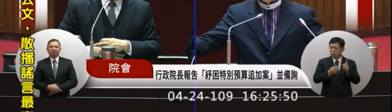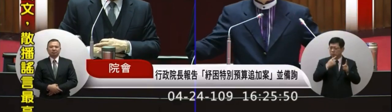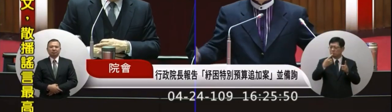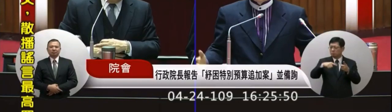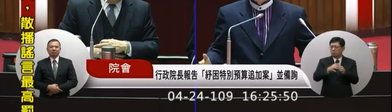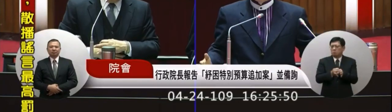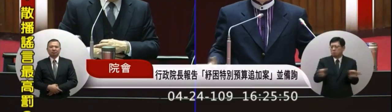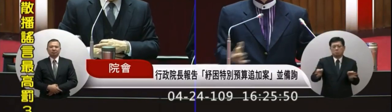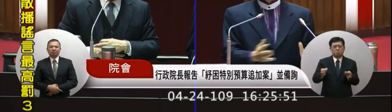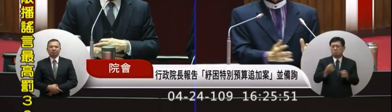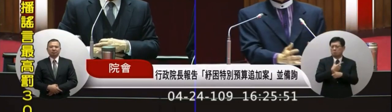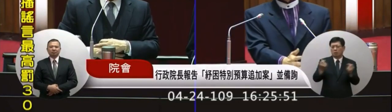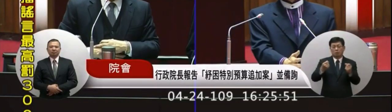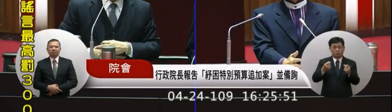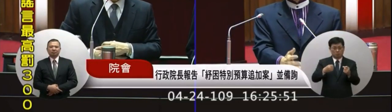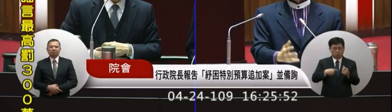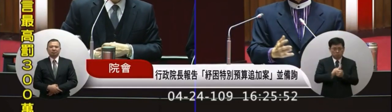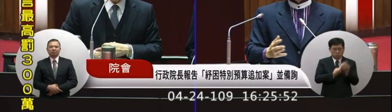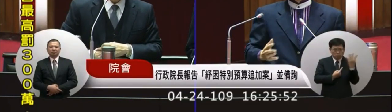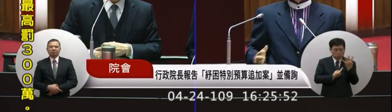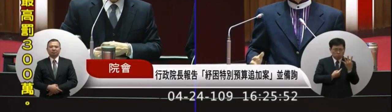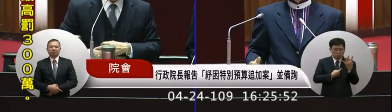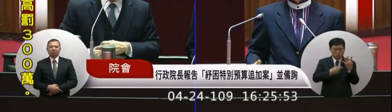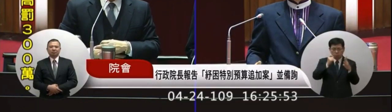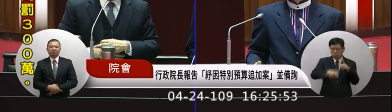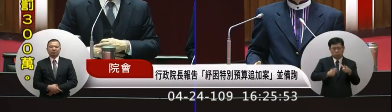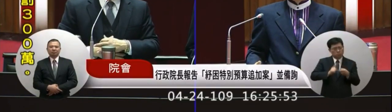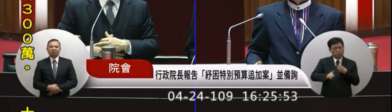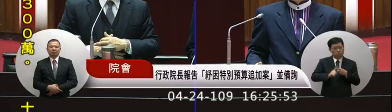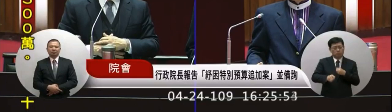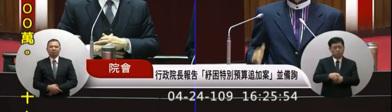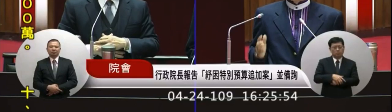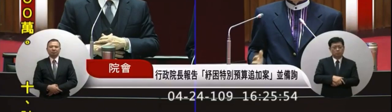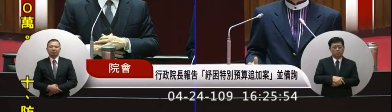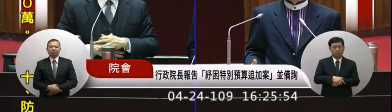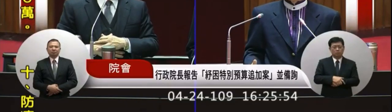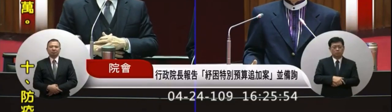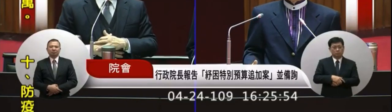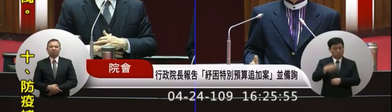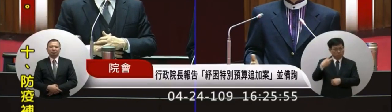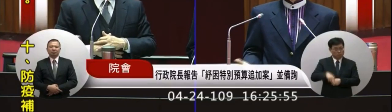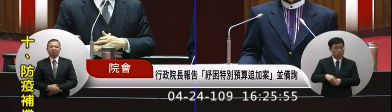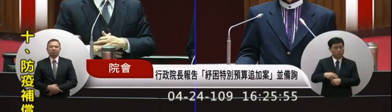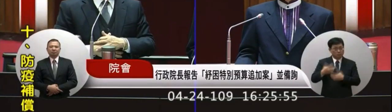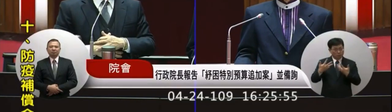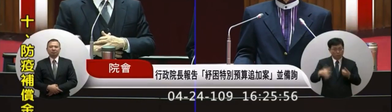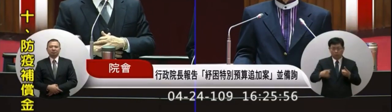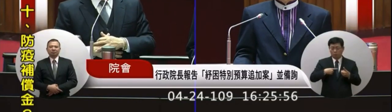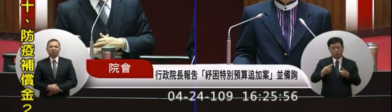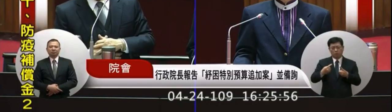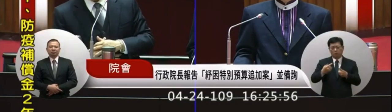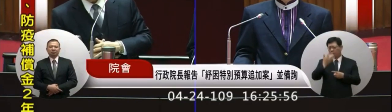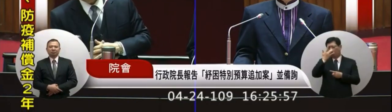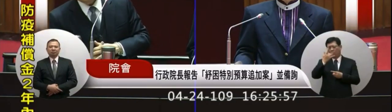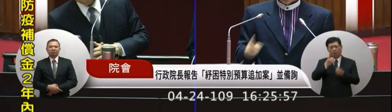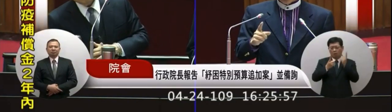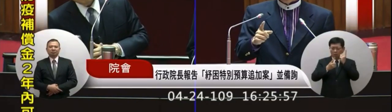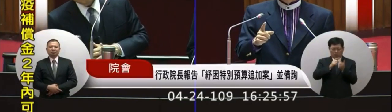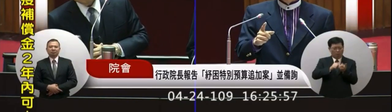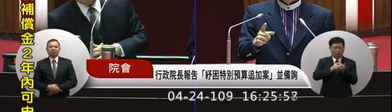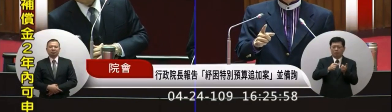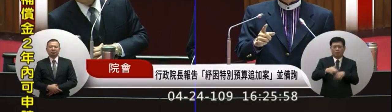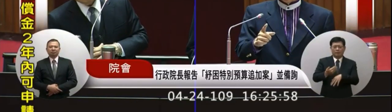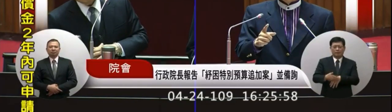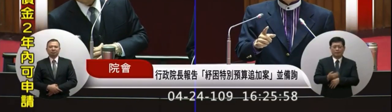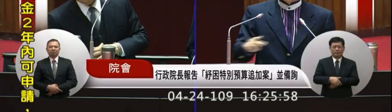露均沾的，为什么只照顾这四家的电子支付？啊，更何况有些人不太会用嘛，所